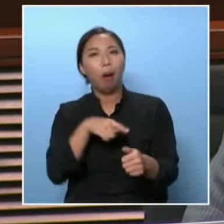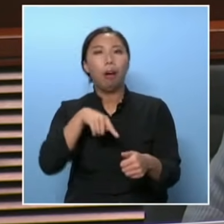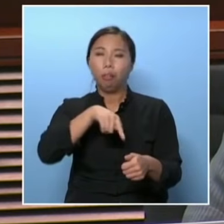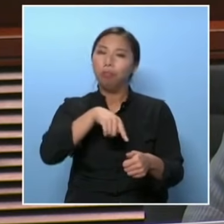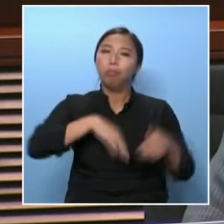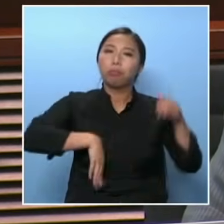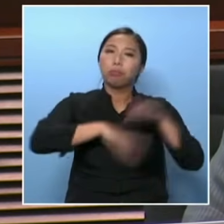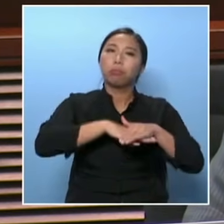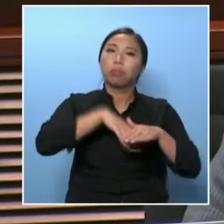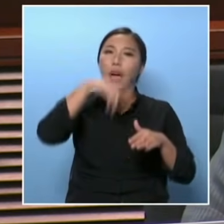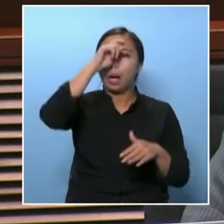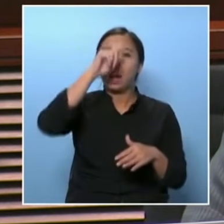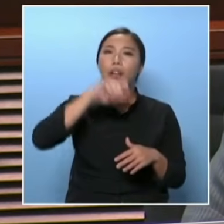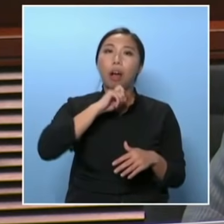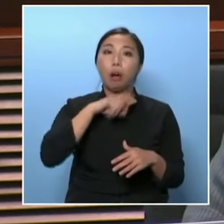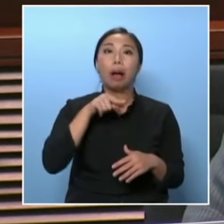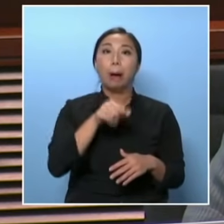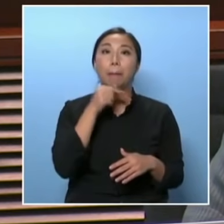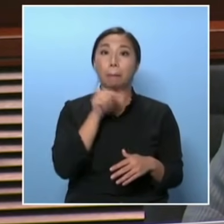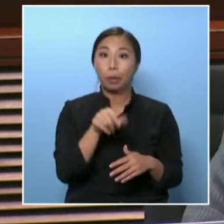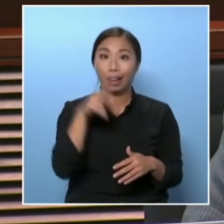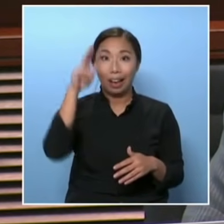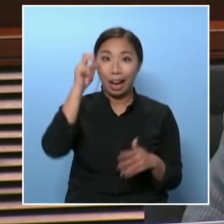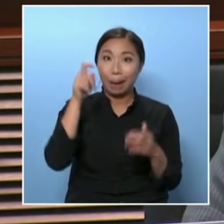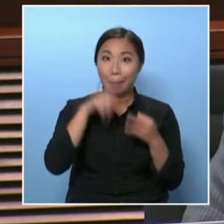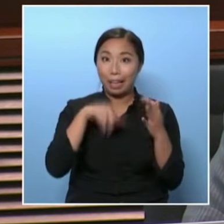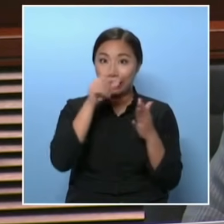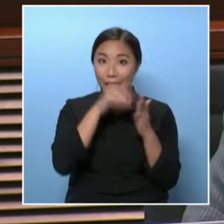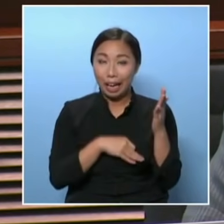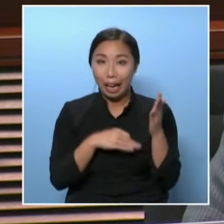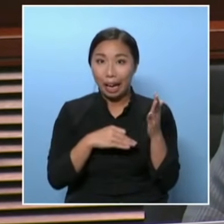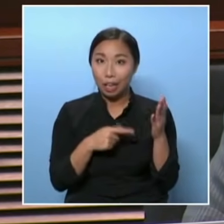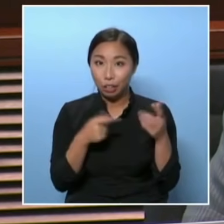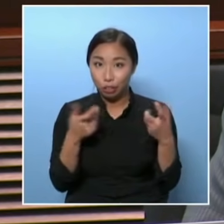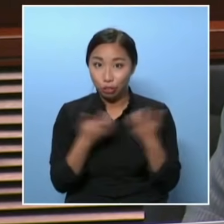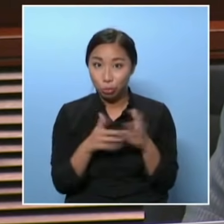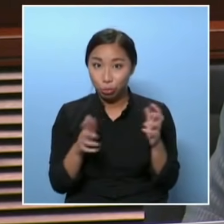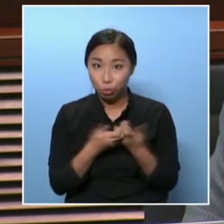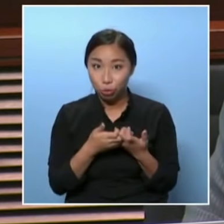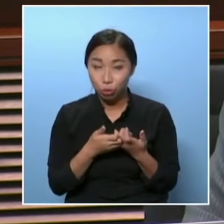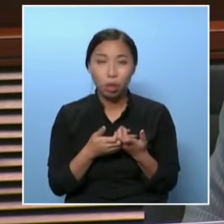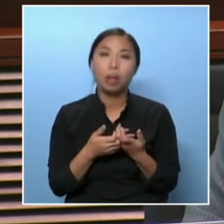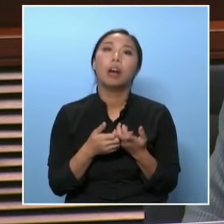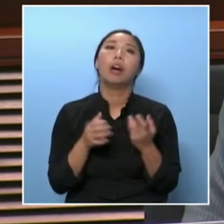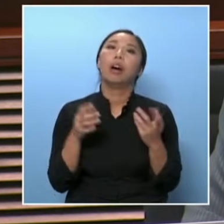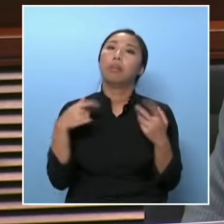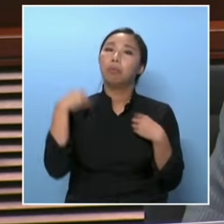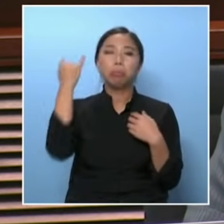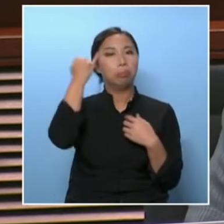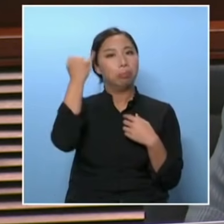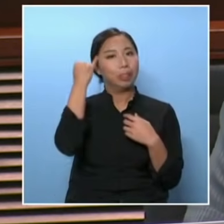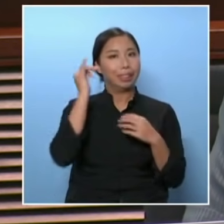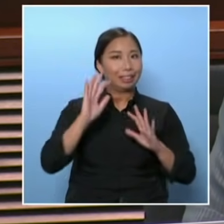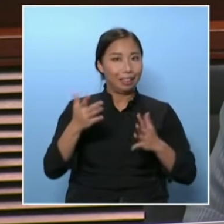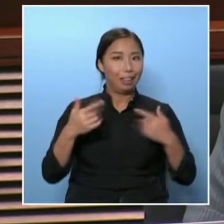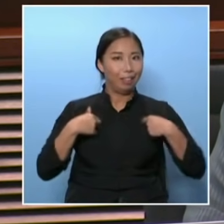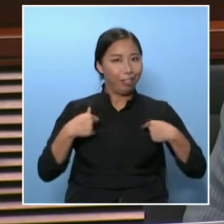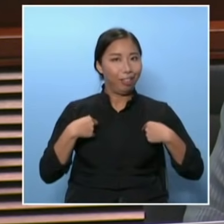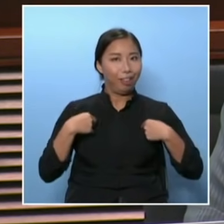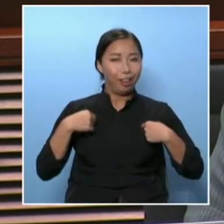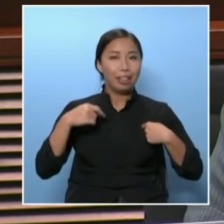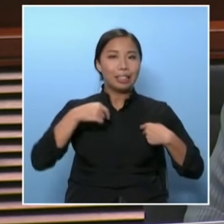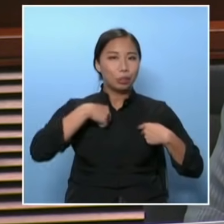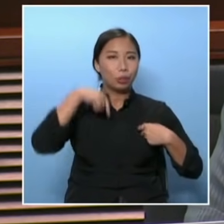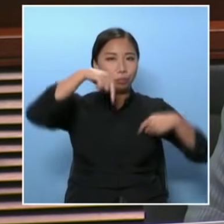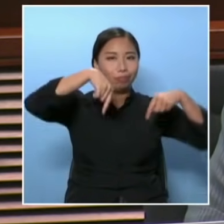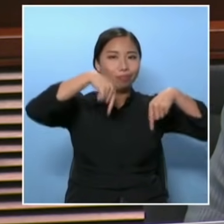喺度。我唔知佢呢啲叫唔叫黑名單，但係我的確因為我要防止呢啲教